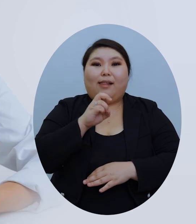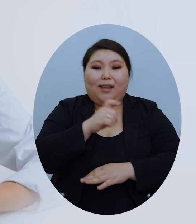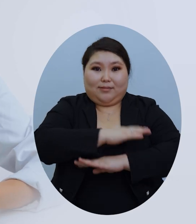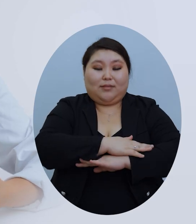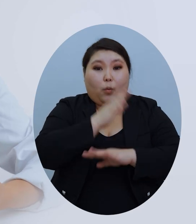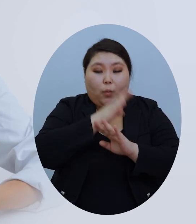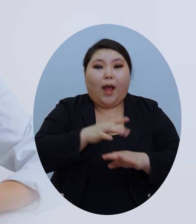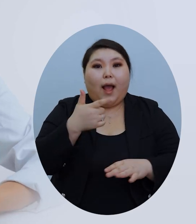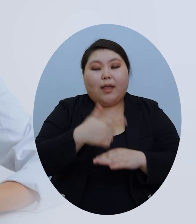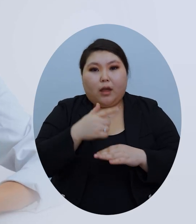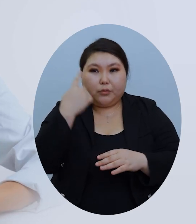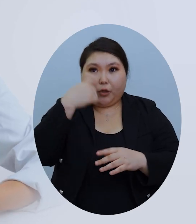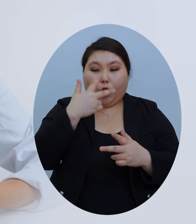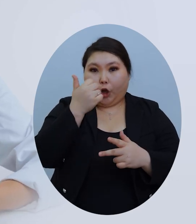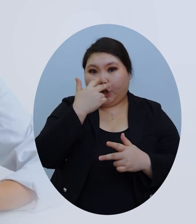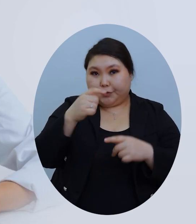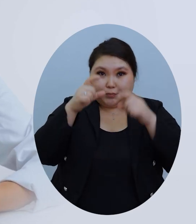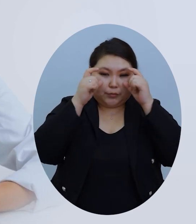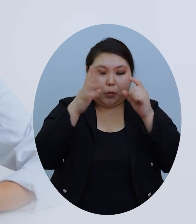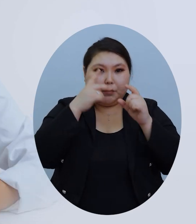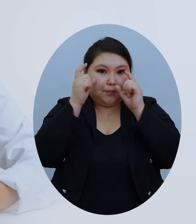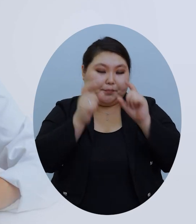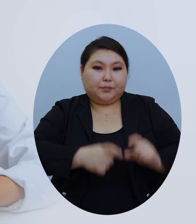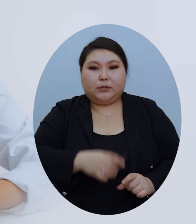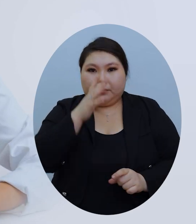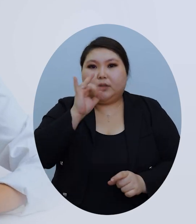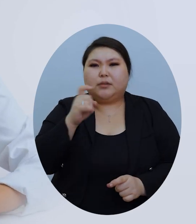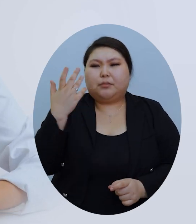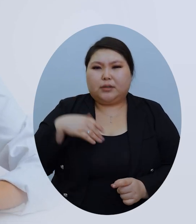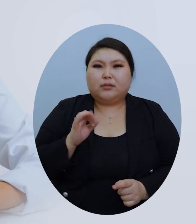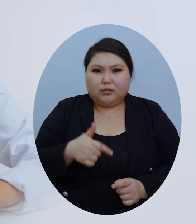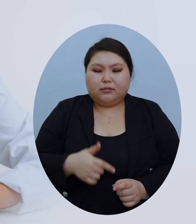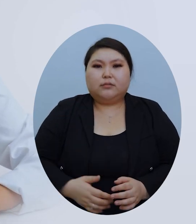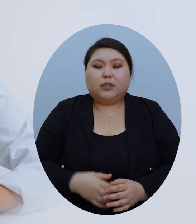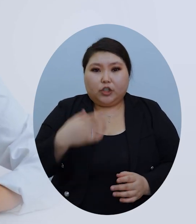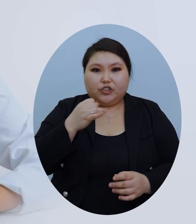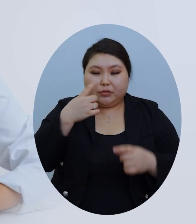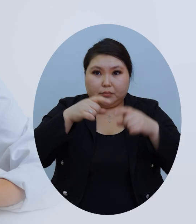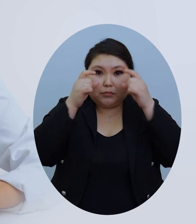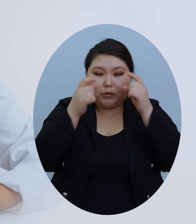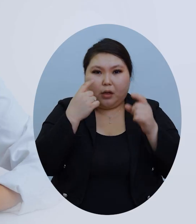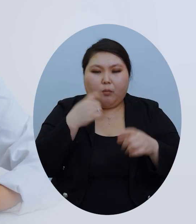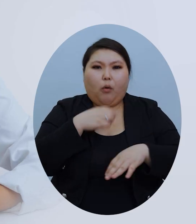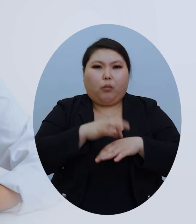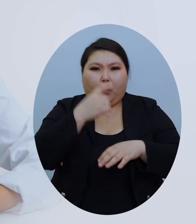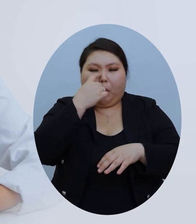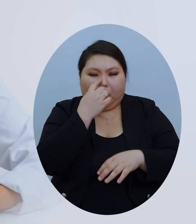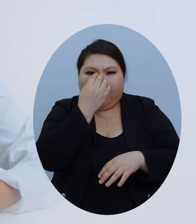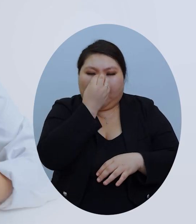үзмжиндээ анхаарад шил зөөхгүй байх тохиолдол нь их байдаг. Шил зөөх үед завөр өгдөг гэдэг шалтгаанаар шилээ